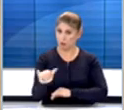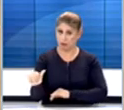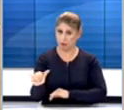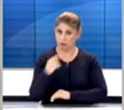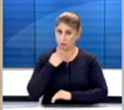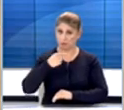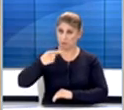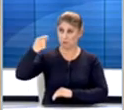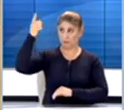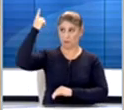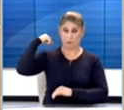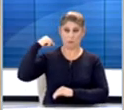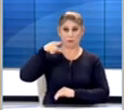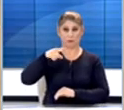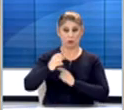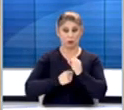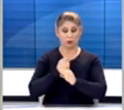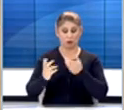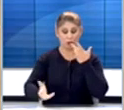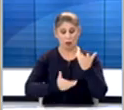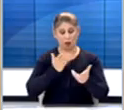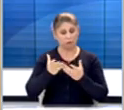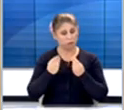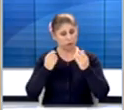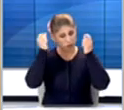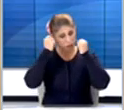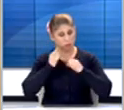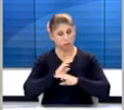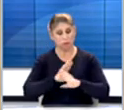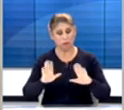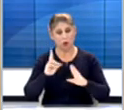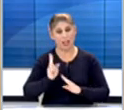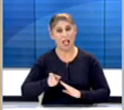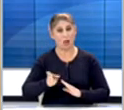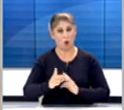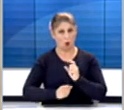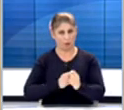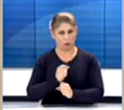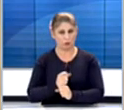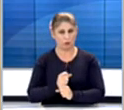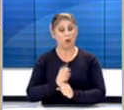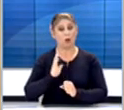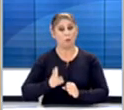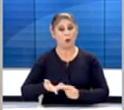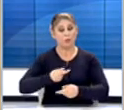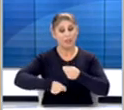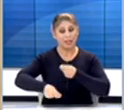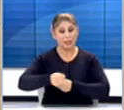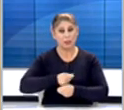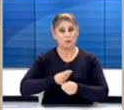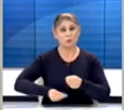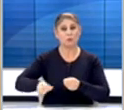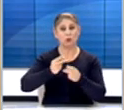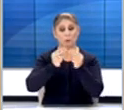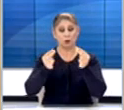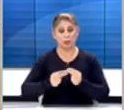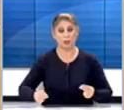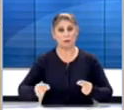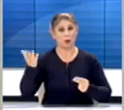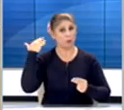ήταν πάρα πολύ κακή σε επίπεδο καμένων στρεμμάτων, ότι μπορέσαμε να διαχειριστούμε πιο αποτελεσματικά από